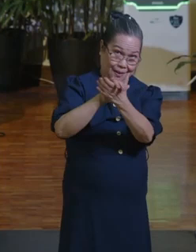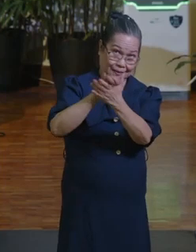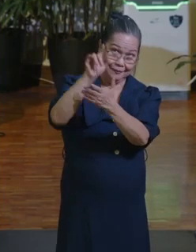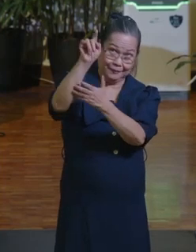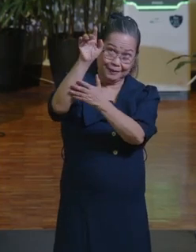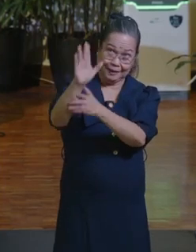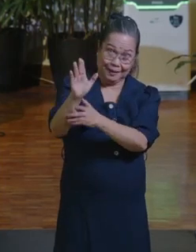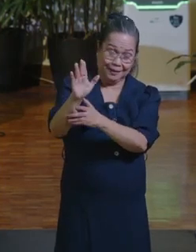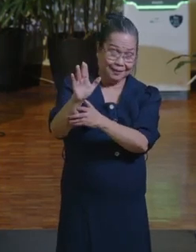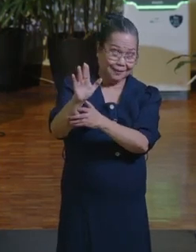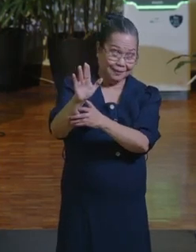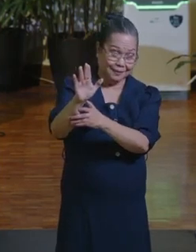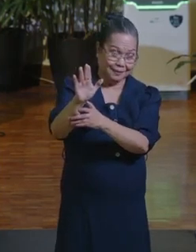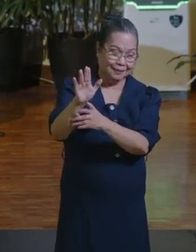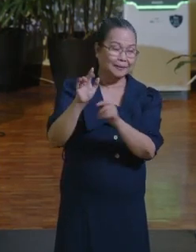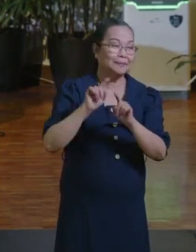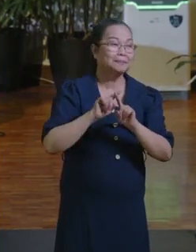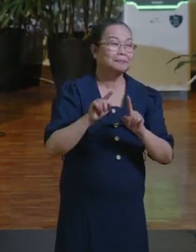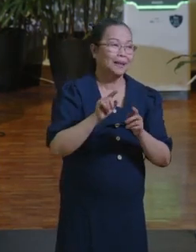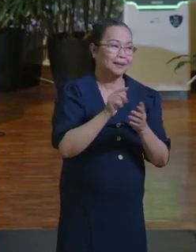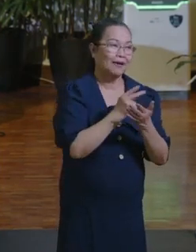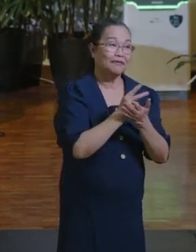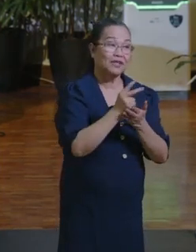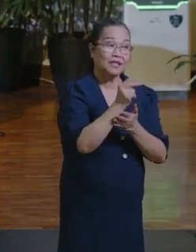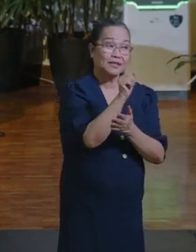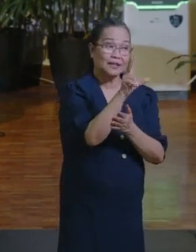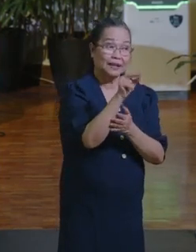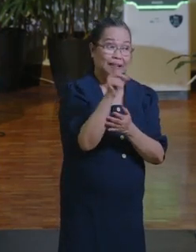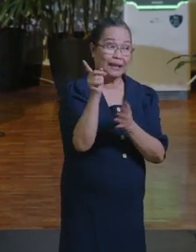Kanya. Pero tignan niyo yung verse 13.